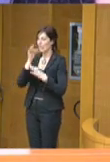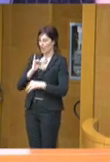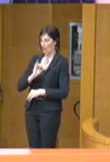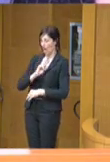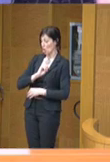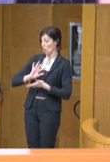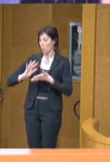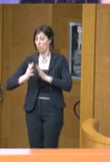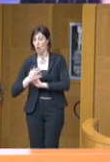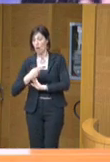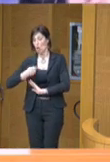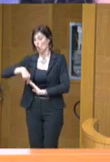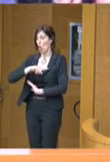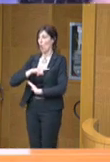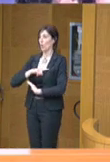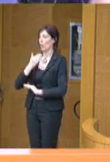Grazie.